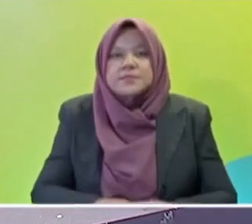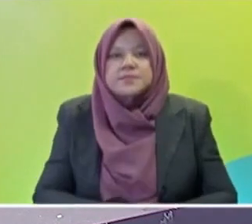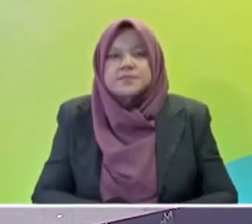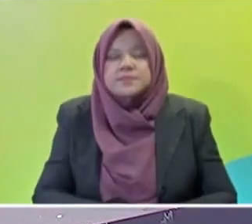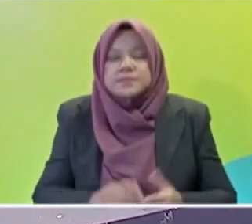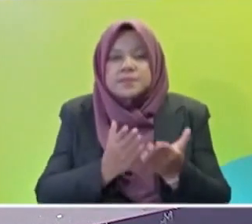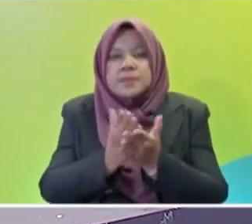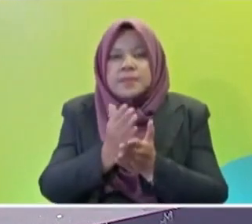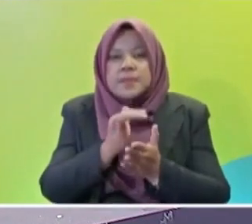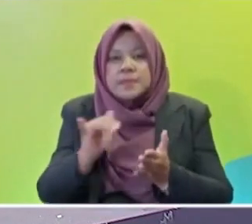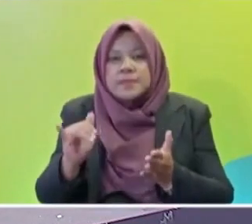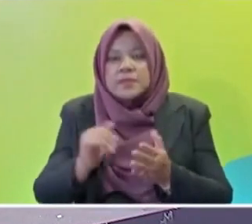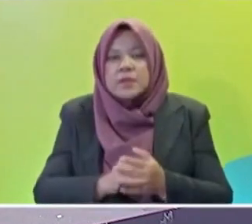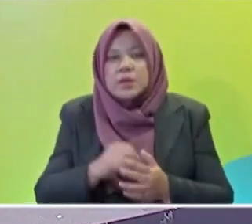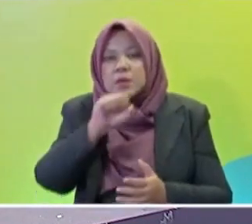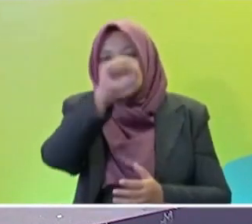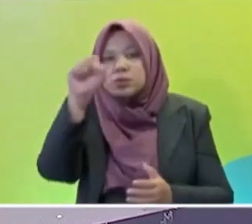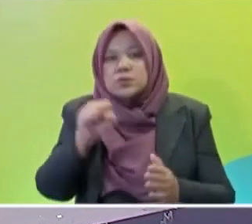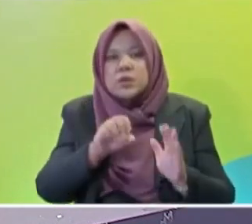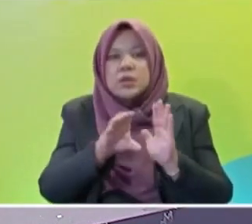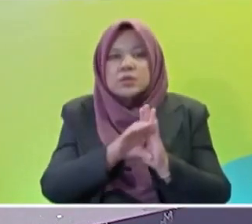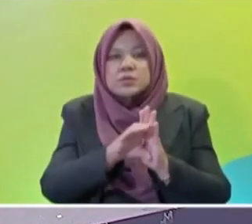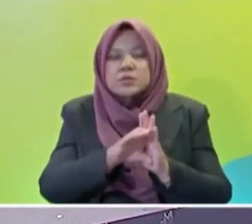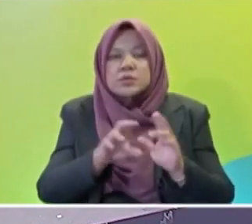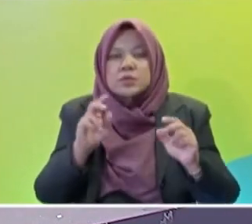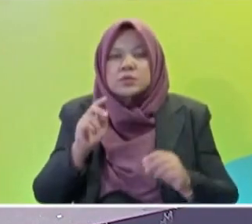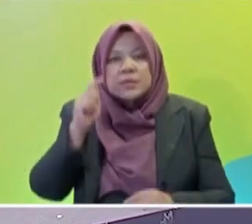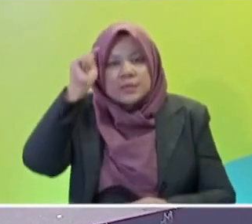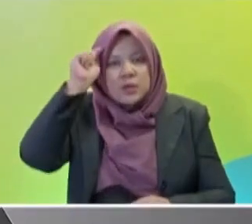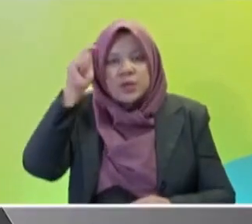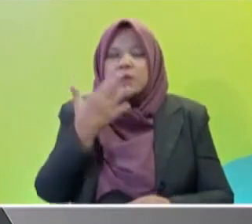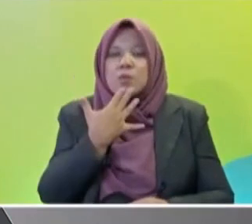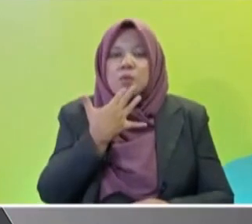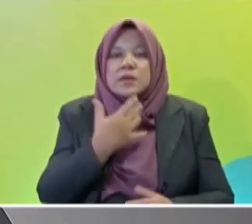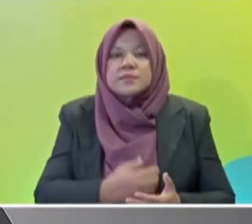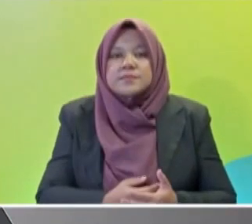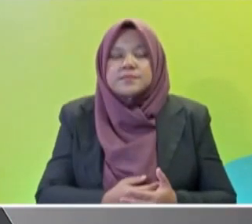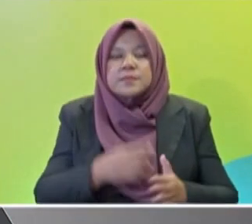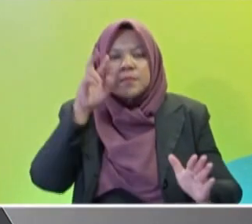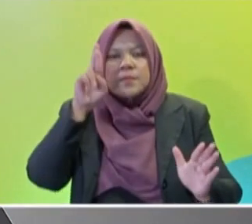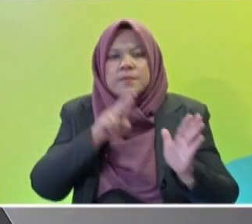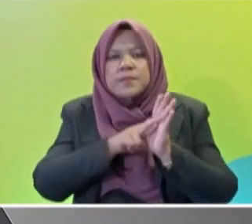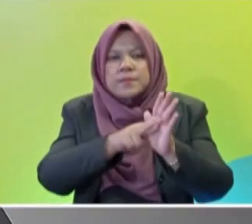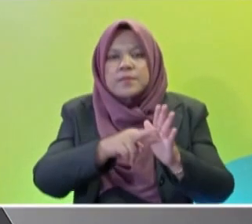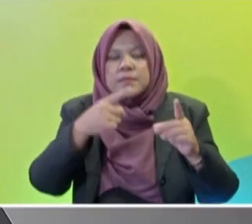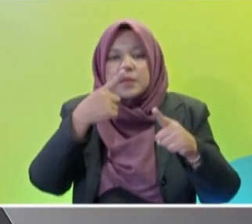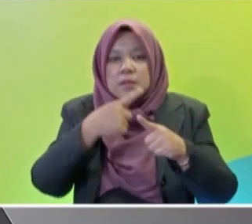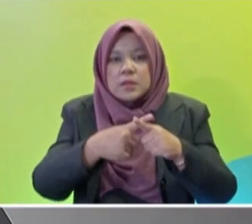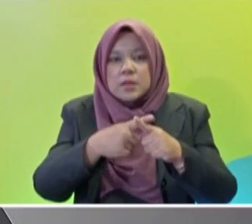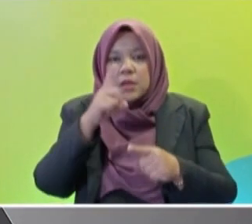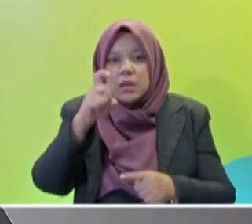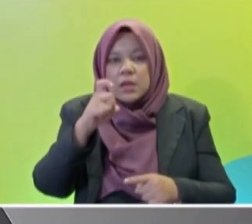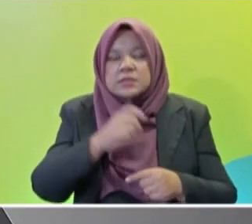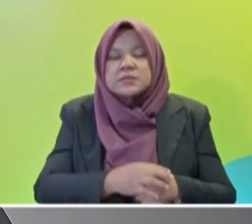seterusnya kita pergi kepada soalnya contoh untuk Core Warner Oke Raja X menuju ke warna asas bagi sebuah